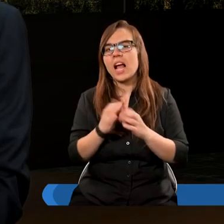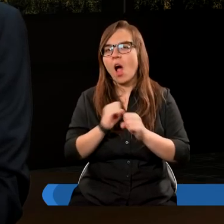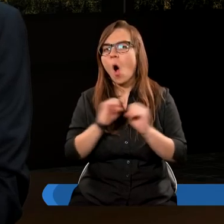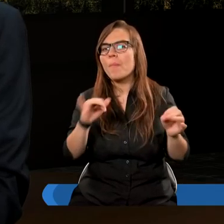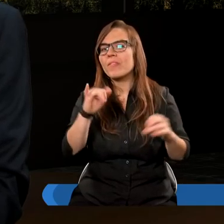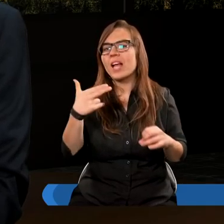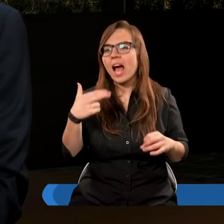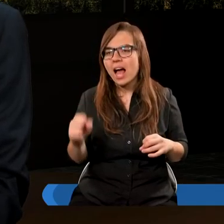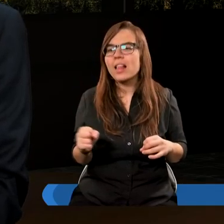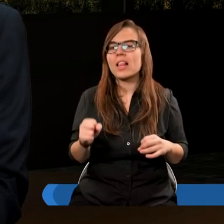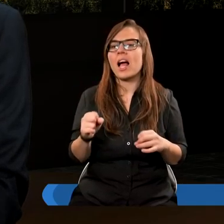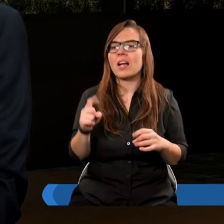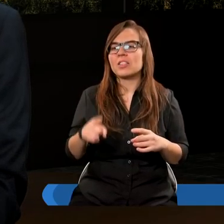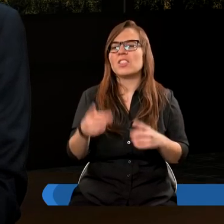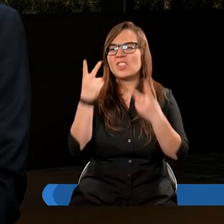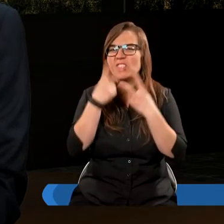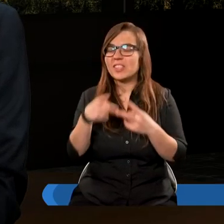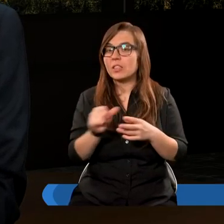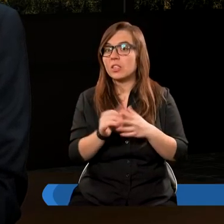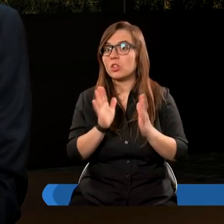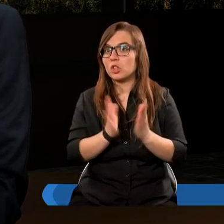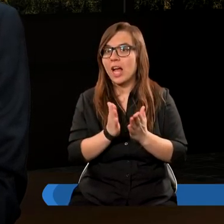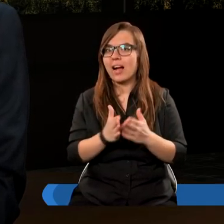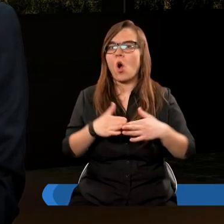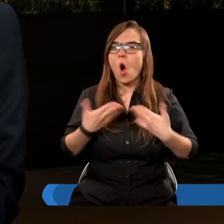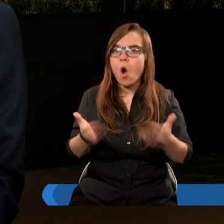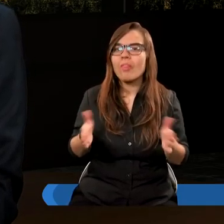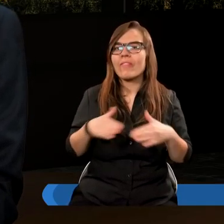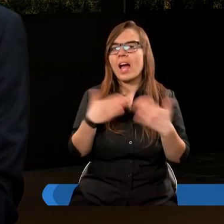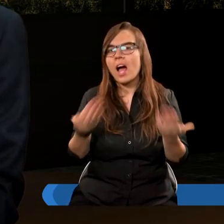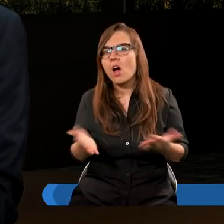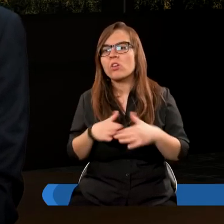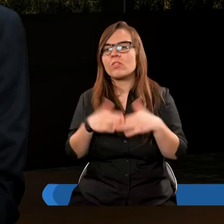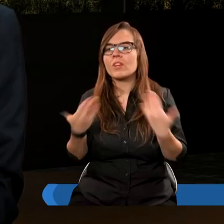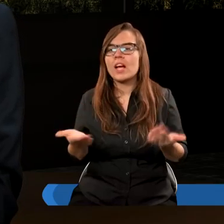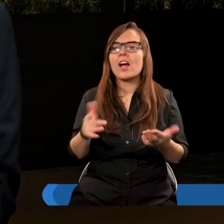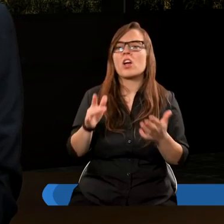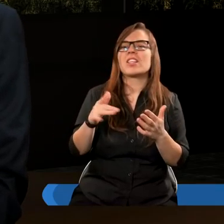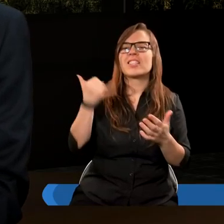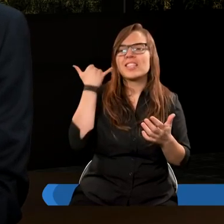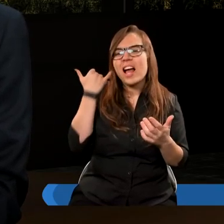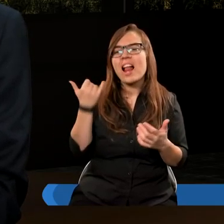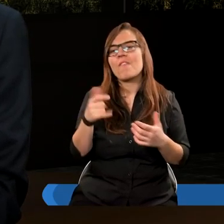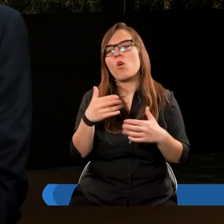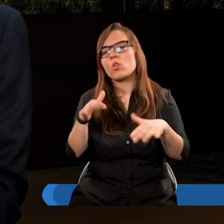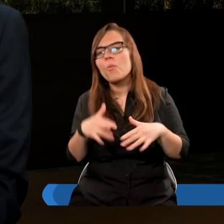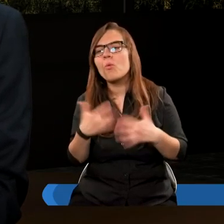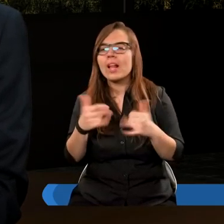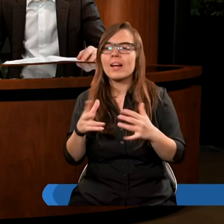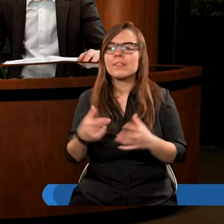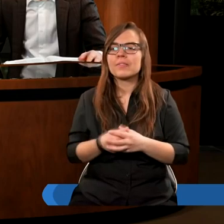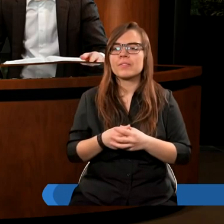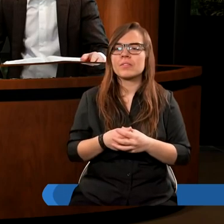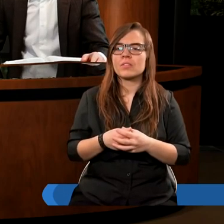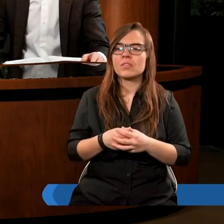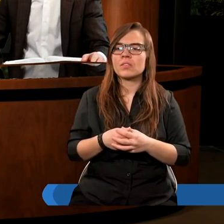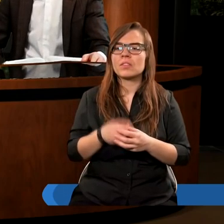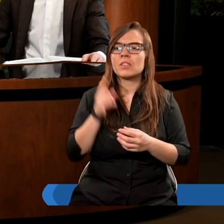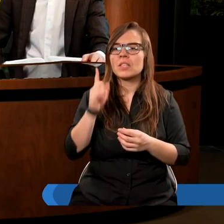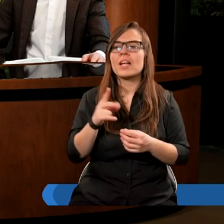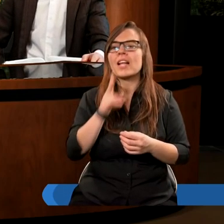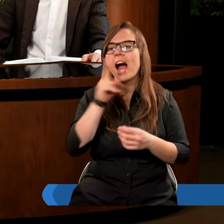Apokalipsy, widząc jakąś scenę, kiedy księgi są otwierane, mówią, a gdzie tam komputery, takie rzeczy, prawda? Za każdym